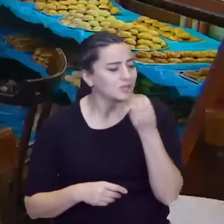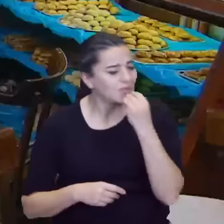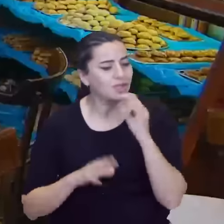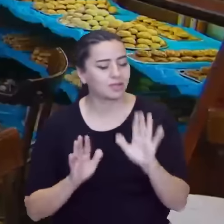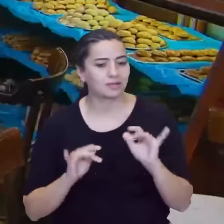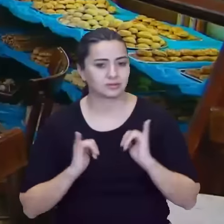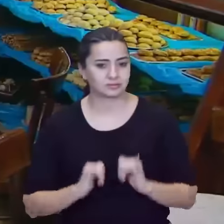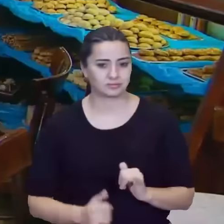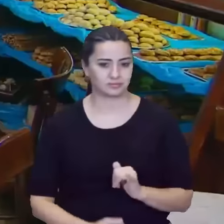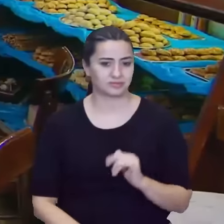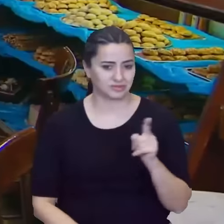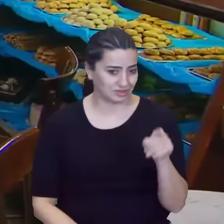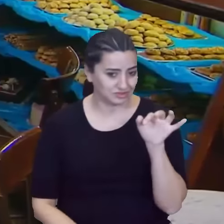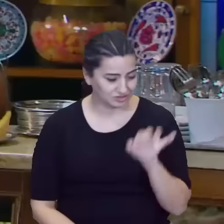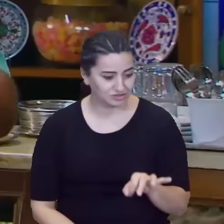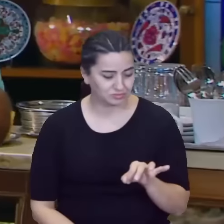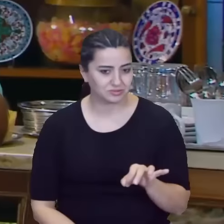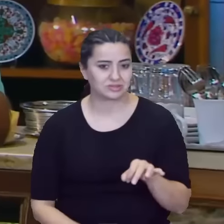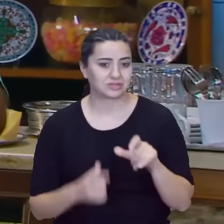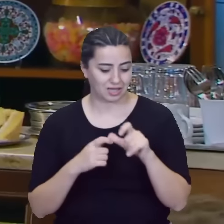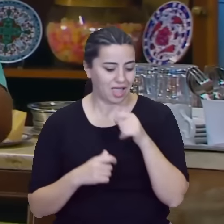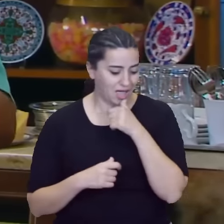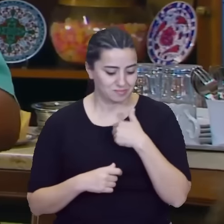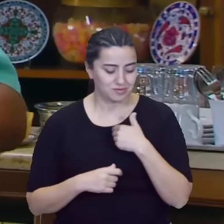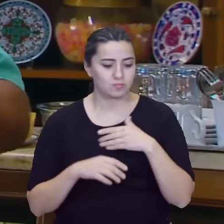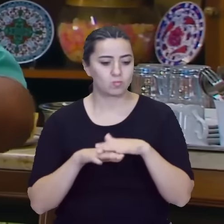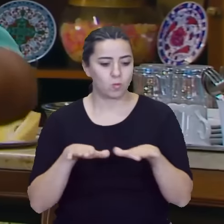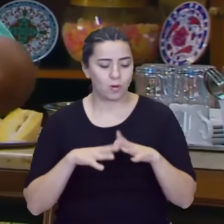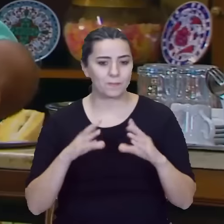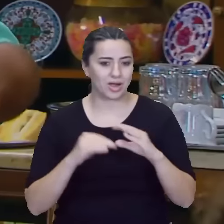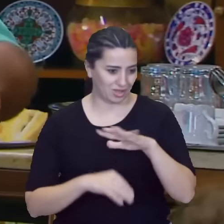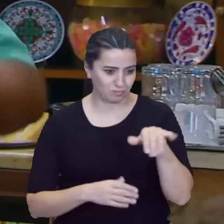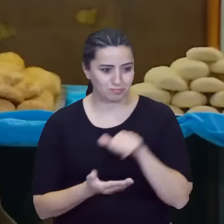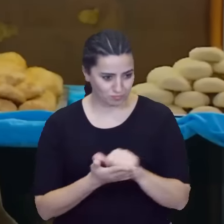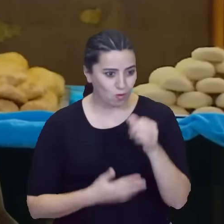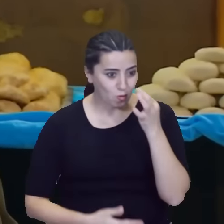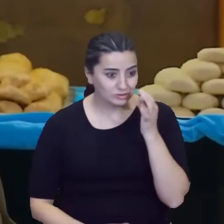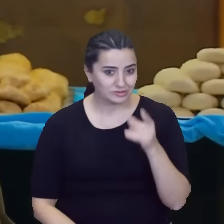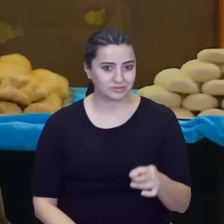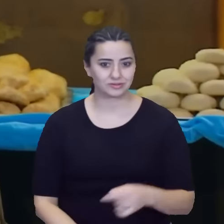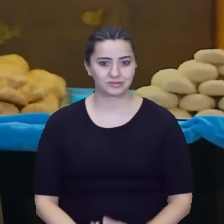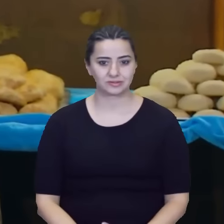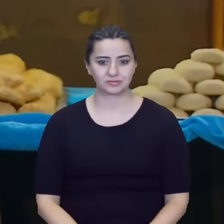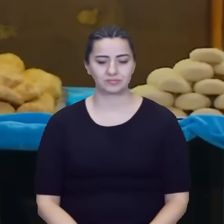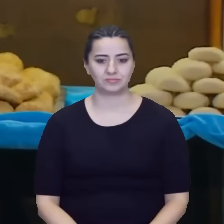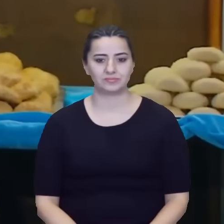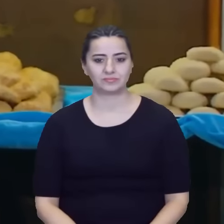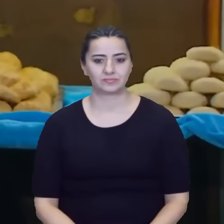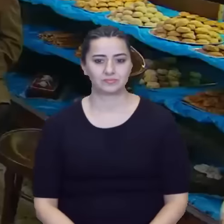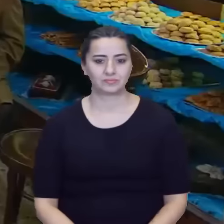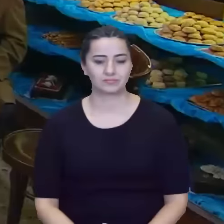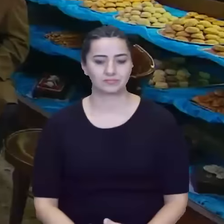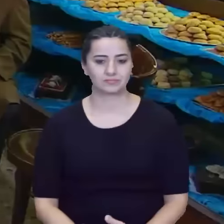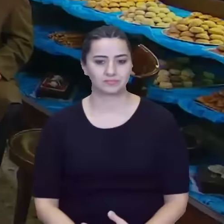ye. Valla sen şimdi Sami abinin o böreklerini, pastalarını özlemişsindir değil mi? Susmuş böreğini gülerek